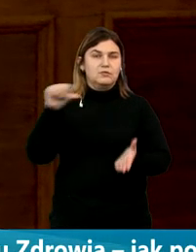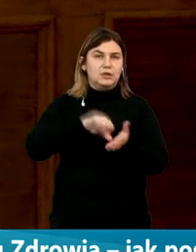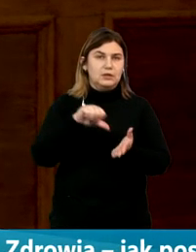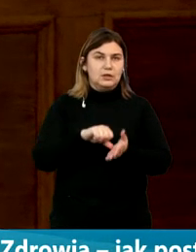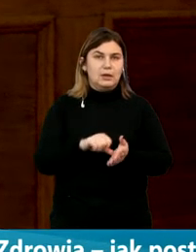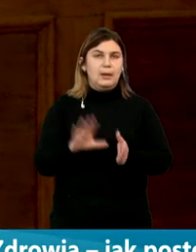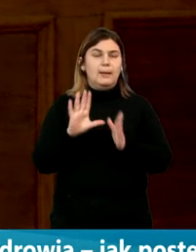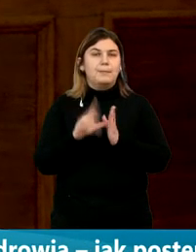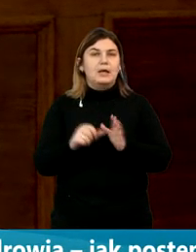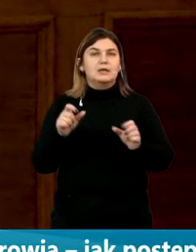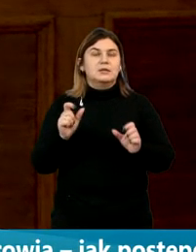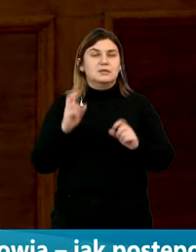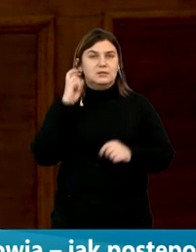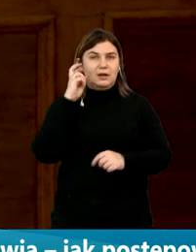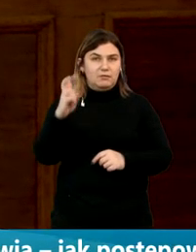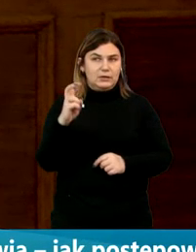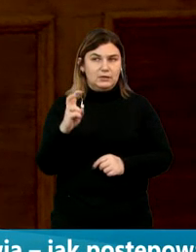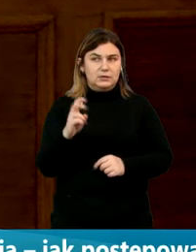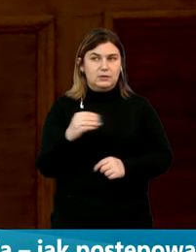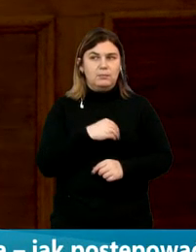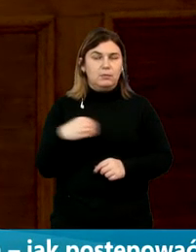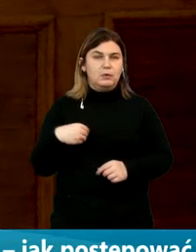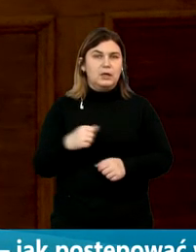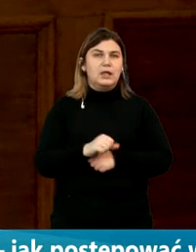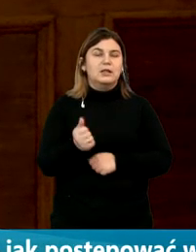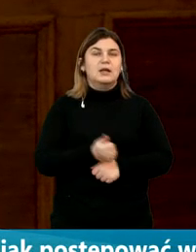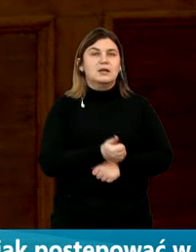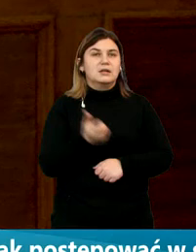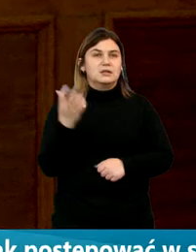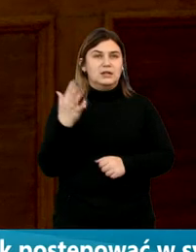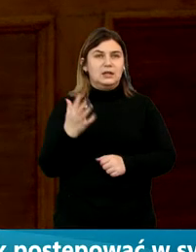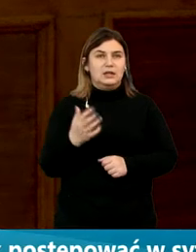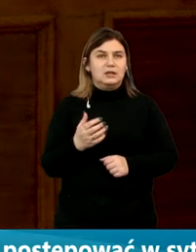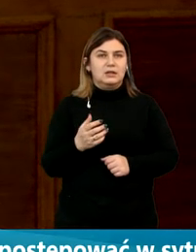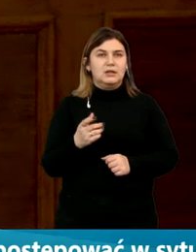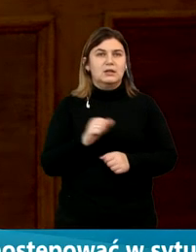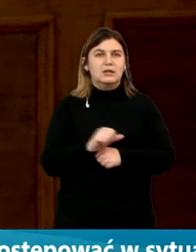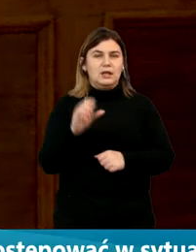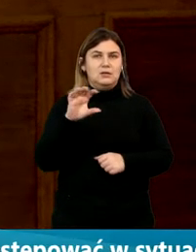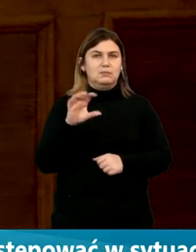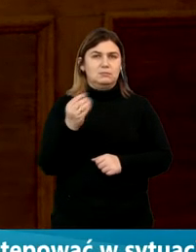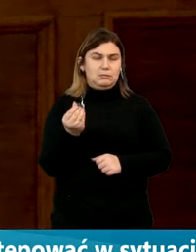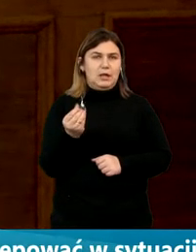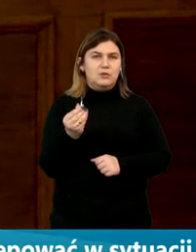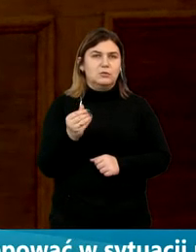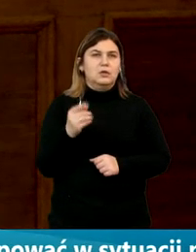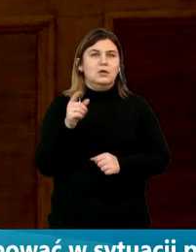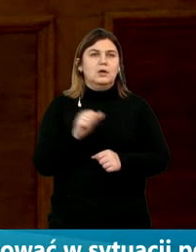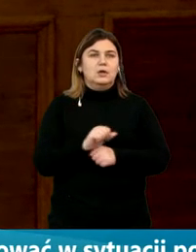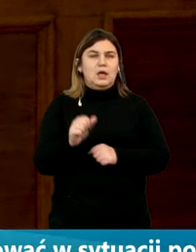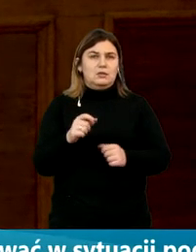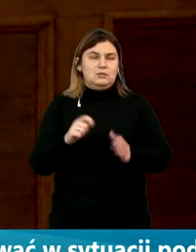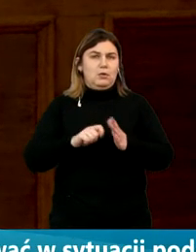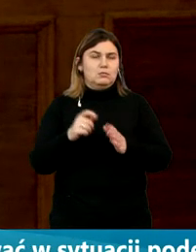tych miast z tramwajami w Polsce jest paręnaście, więc jest pula pieniędzy, jest to według jakiegoś klucza